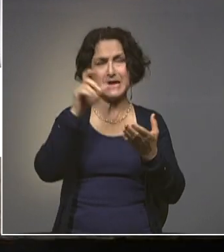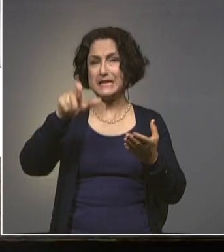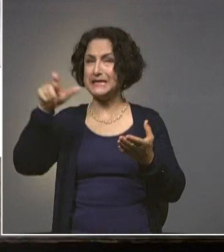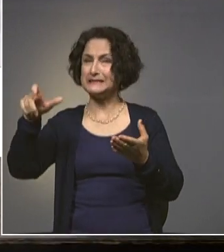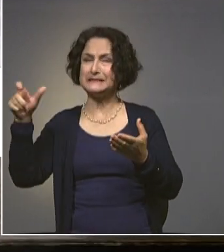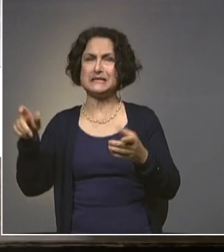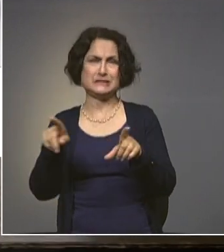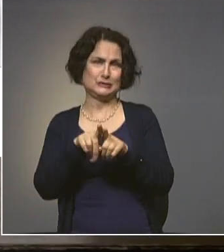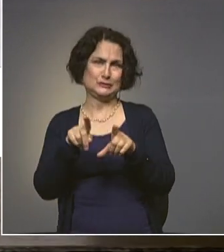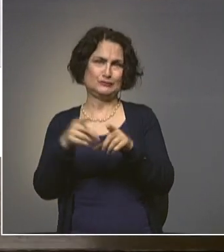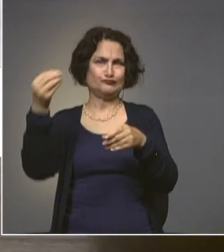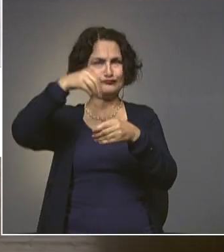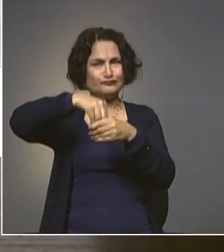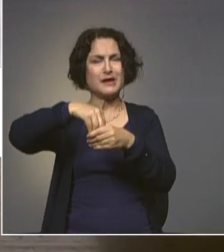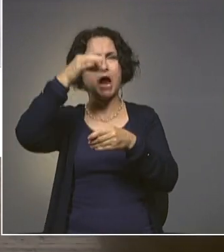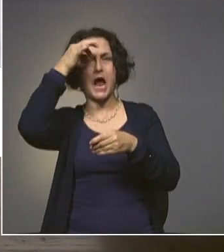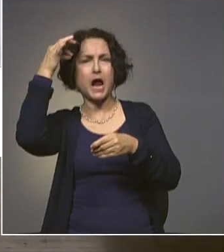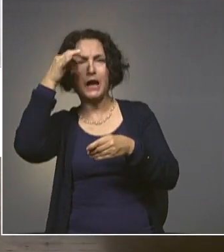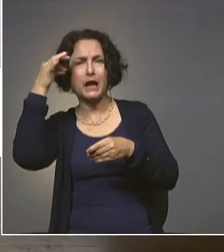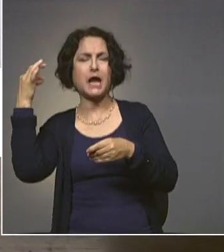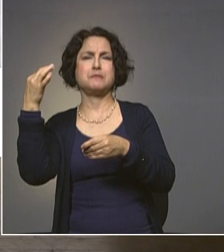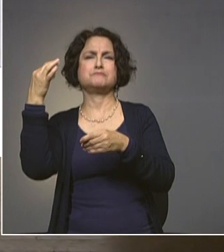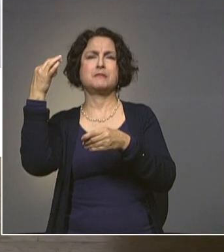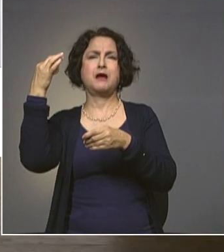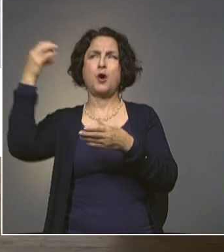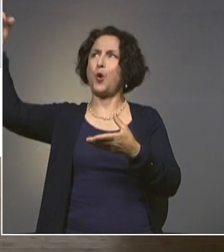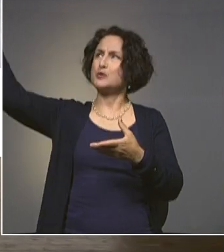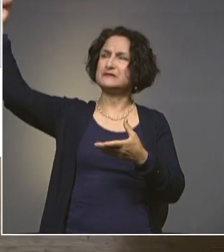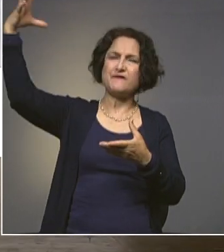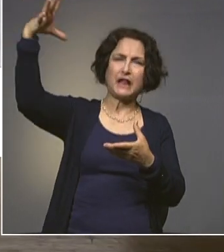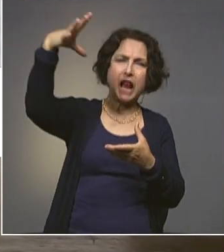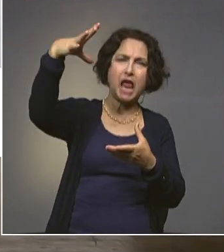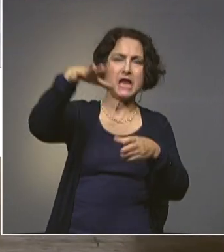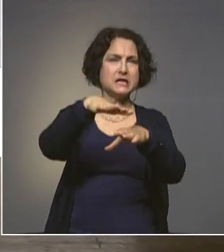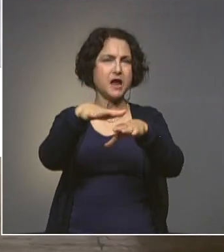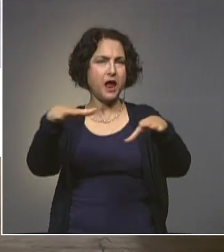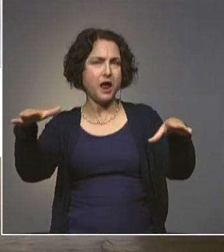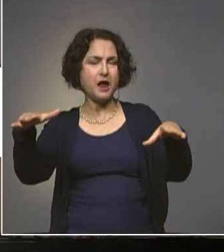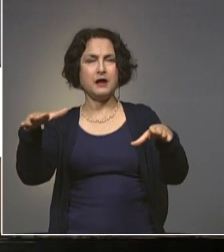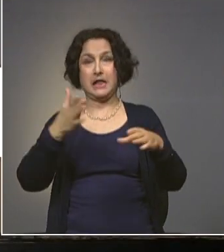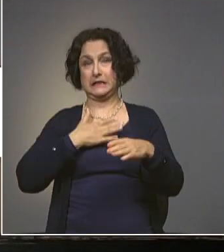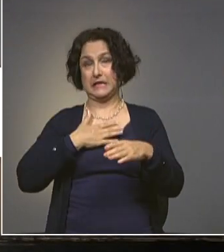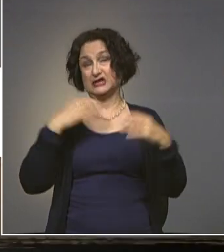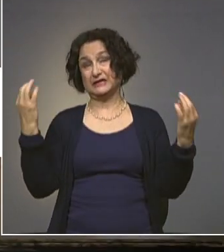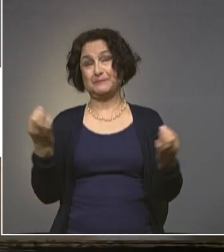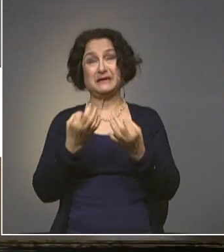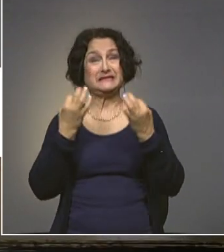основни организатори. Да. Вие сте организатори. По осветление. Защото нашите специалности, които са свързани всички